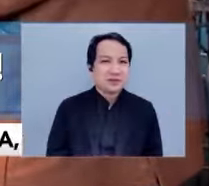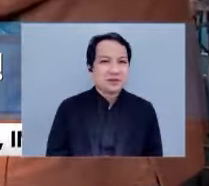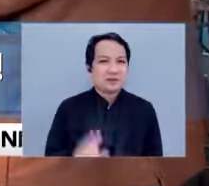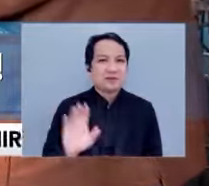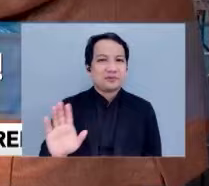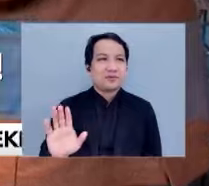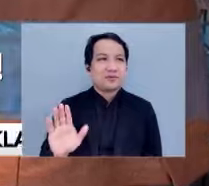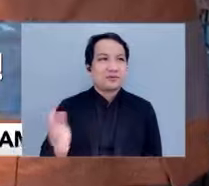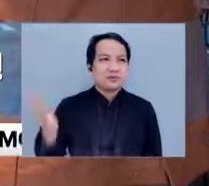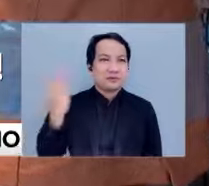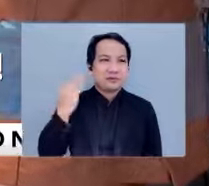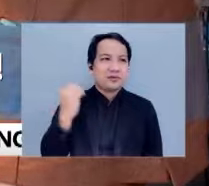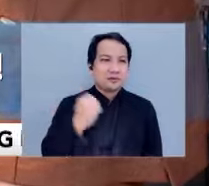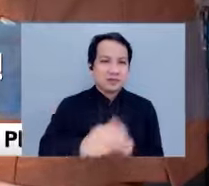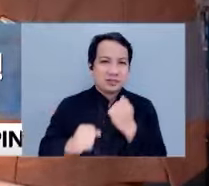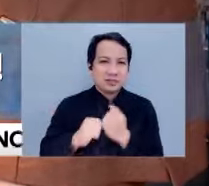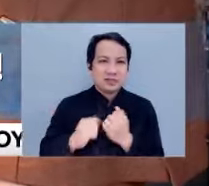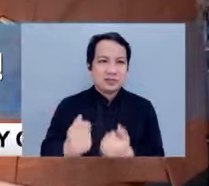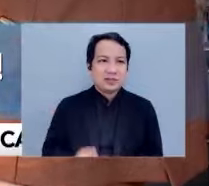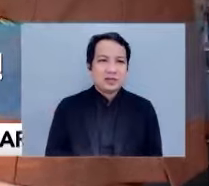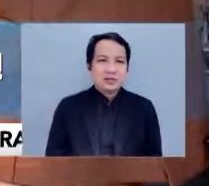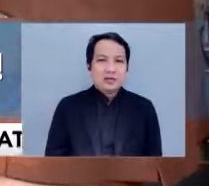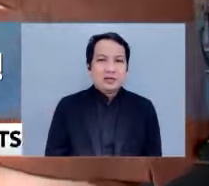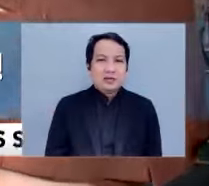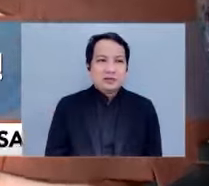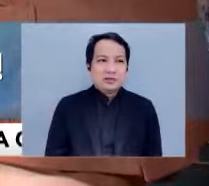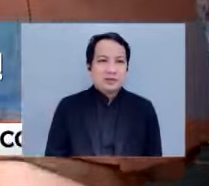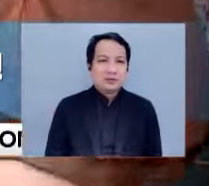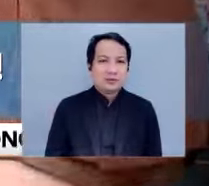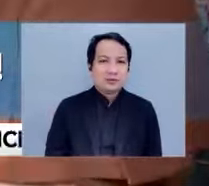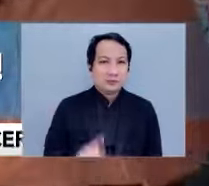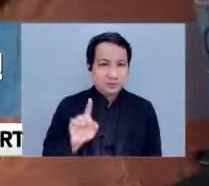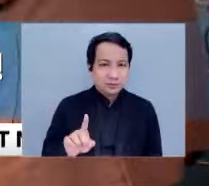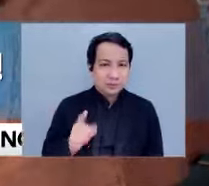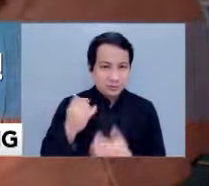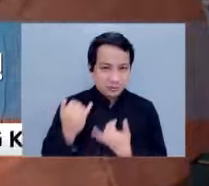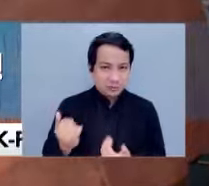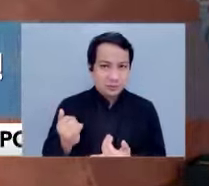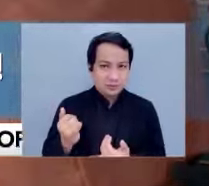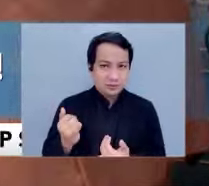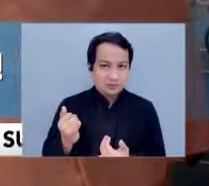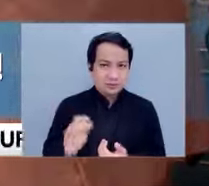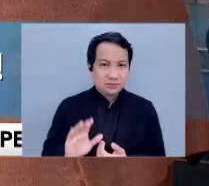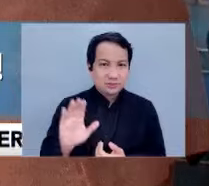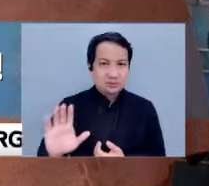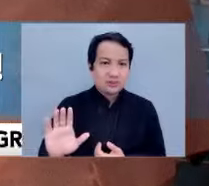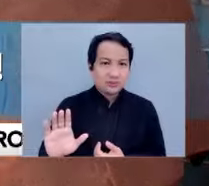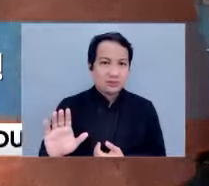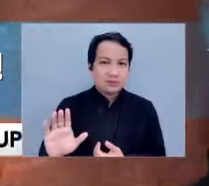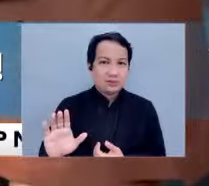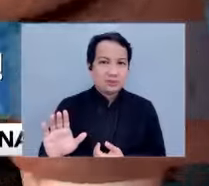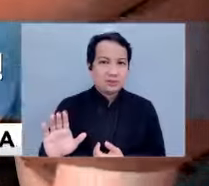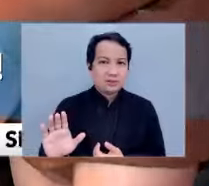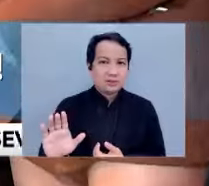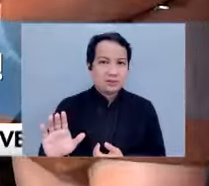year. She's one of my best friends. So this is her closet. Okay, oh, right? Yeah. Right? Kaya it's very...